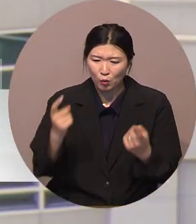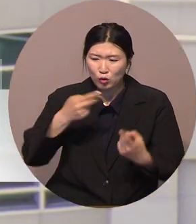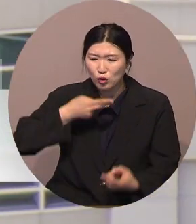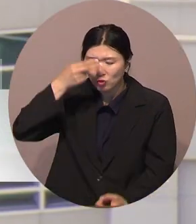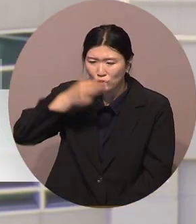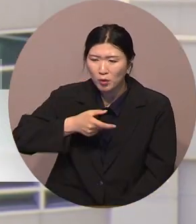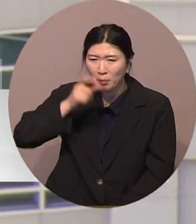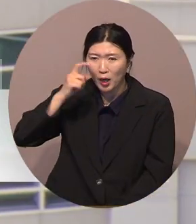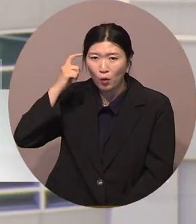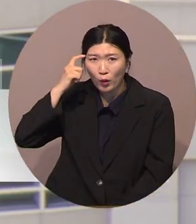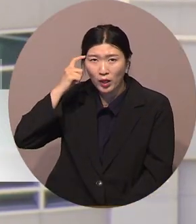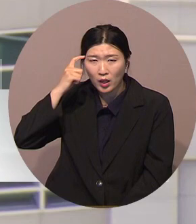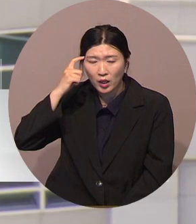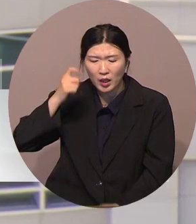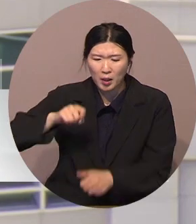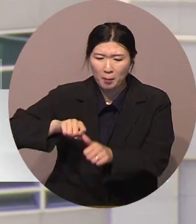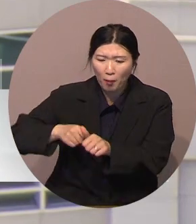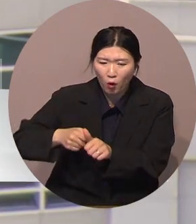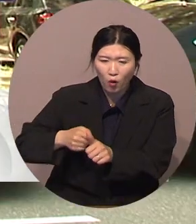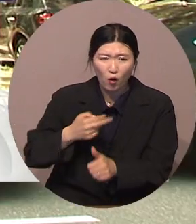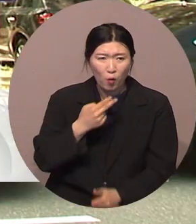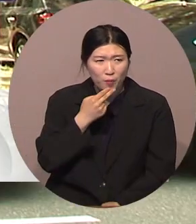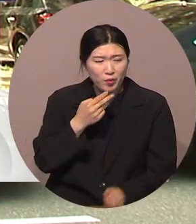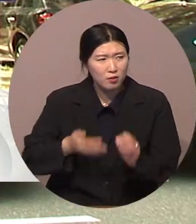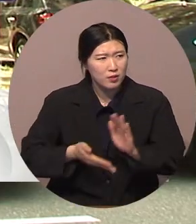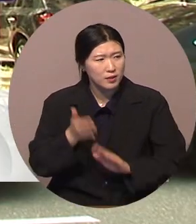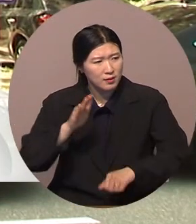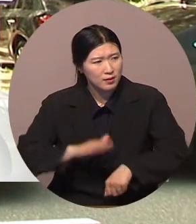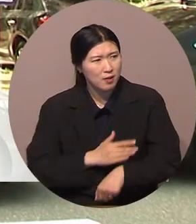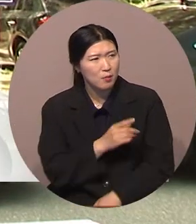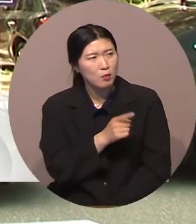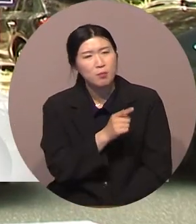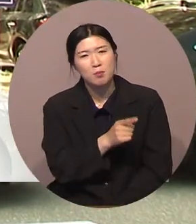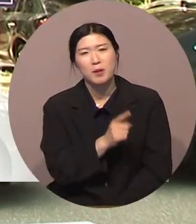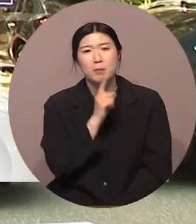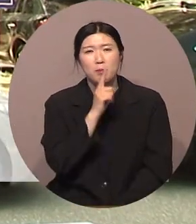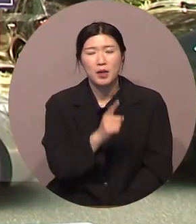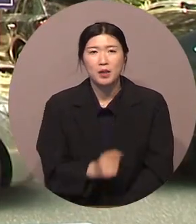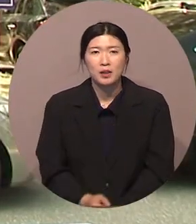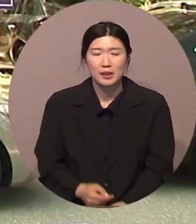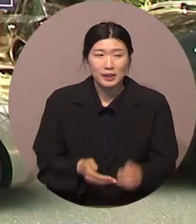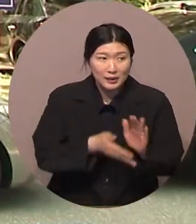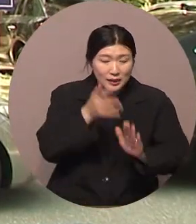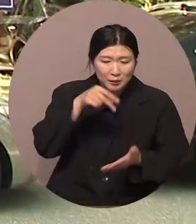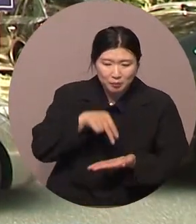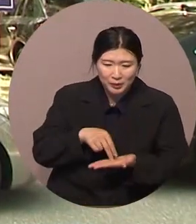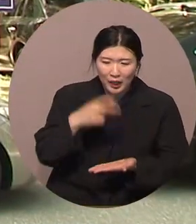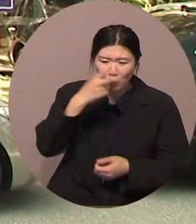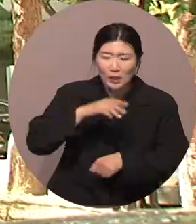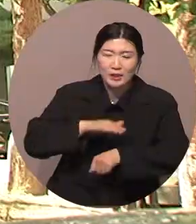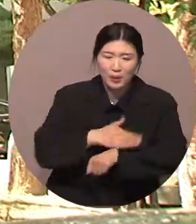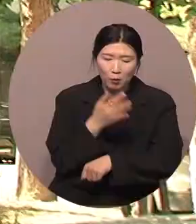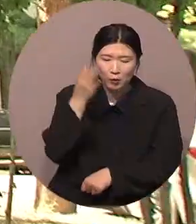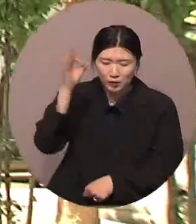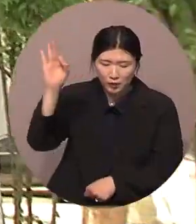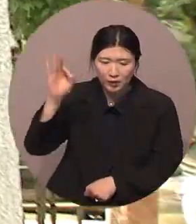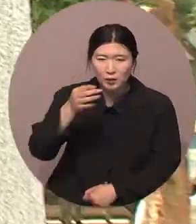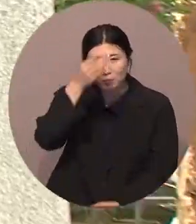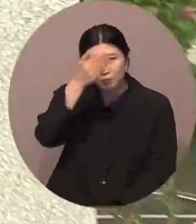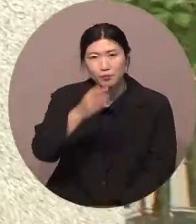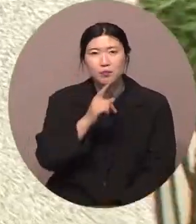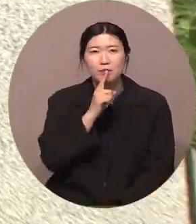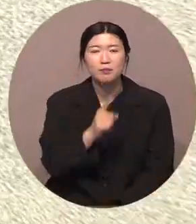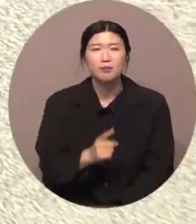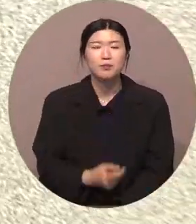마신 사건에 대해 증계 등 조치를 하지 않은 대전시도 문제라고 지적했고시는 관리가 부족했다고